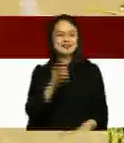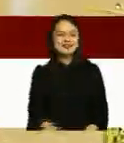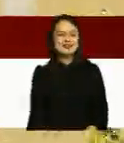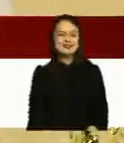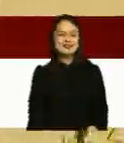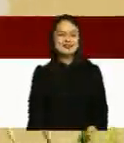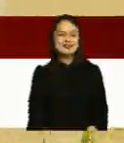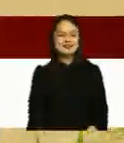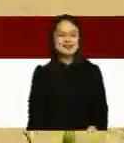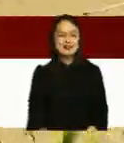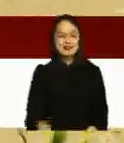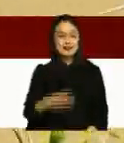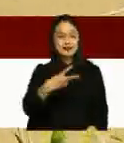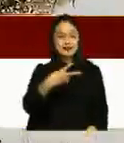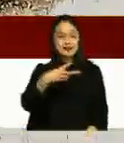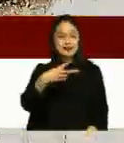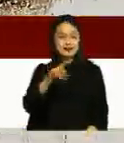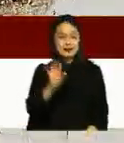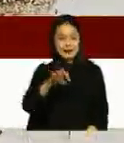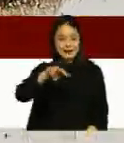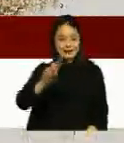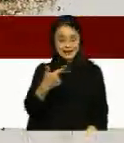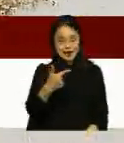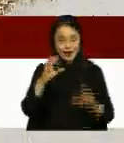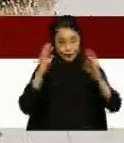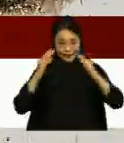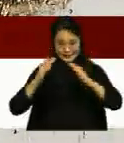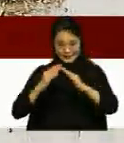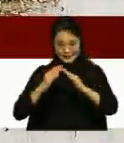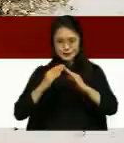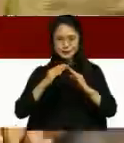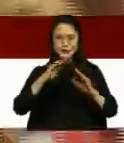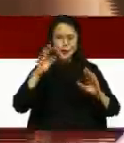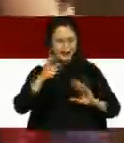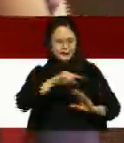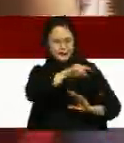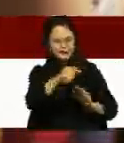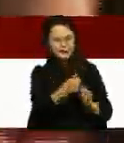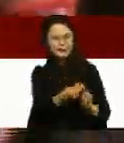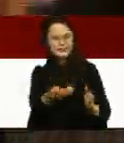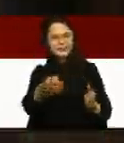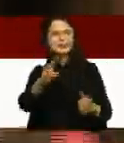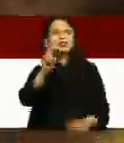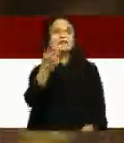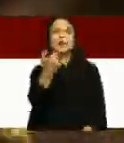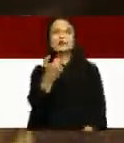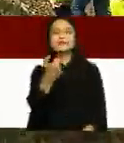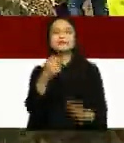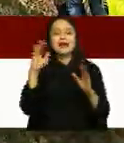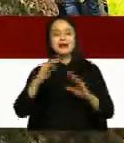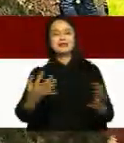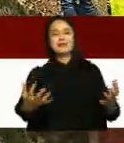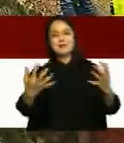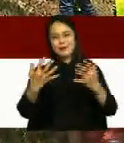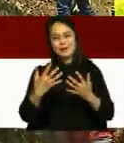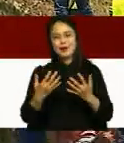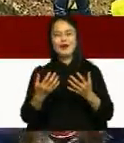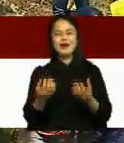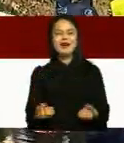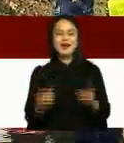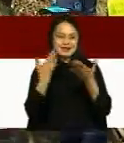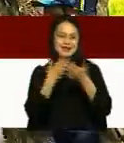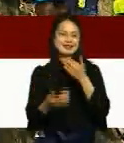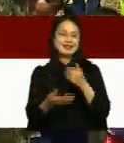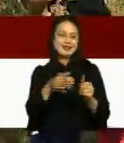비롯해 강상 어린이집 등에서 250여 명의 아이들이 참가했습니다. 또한 양평군 의회에서는 군민과